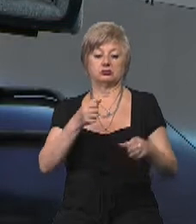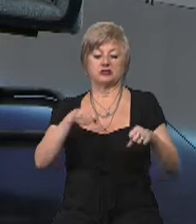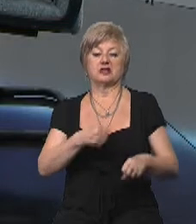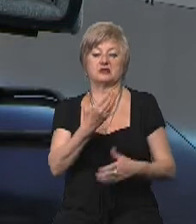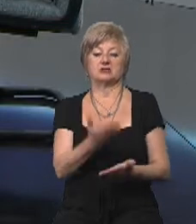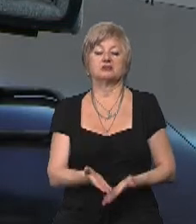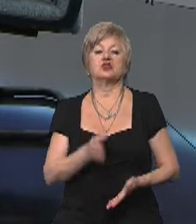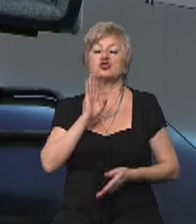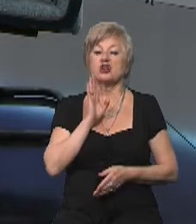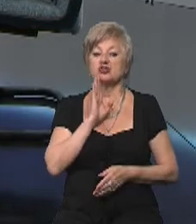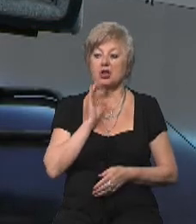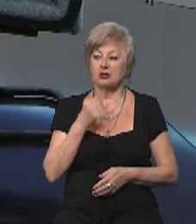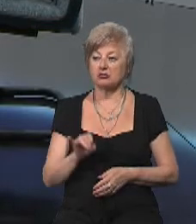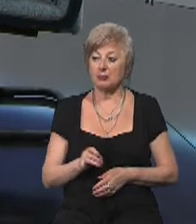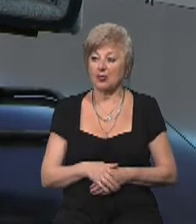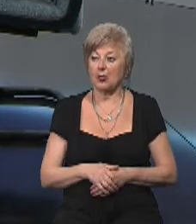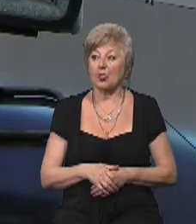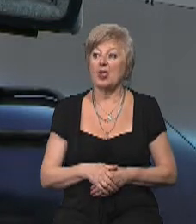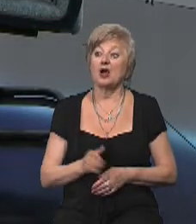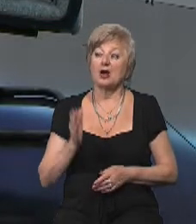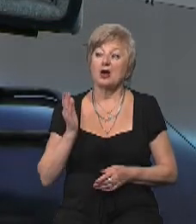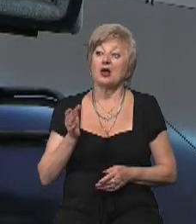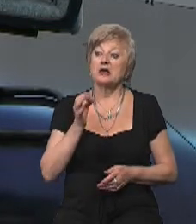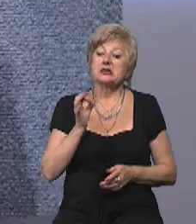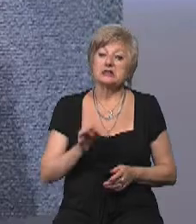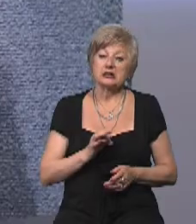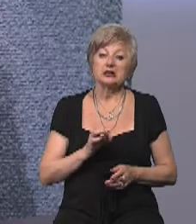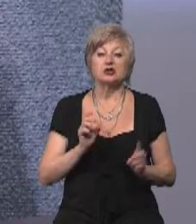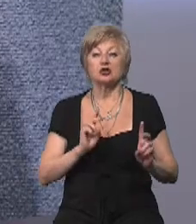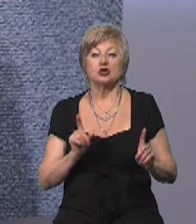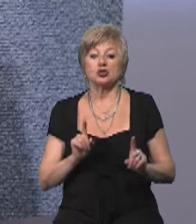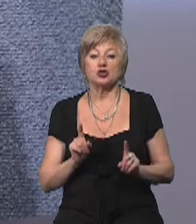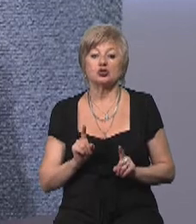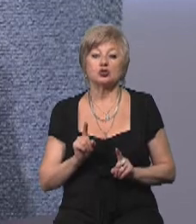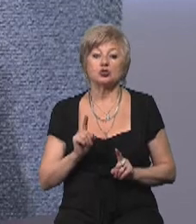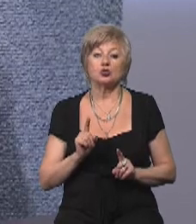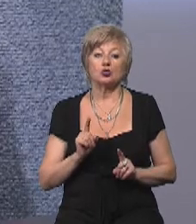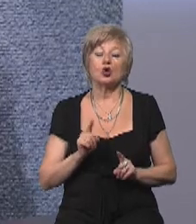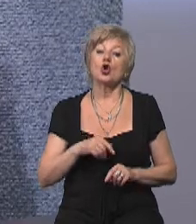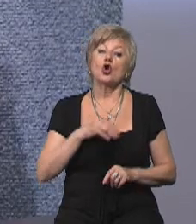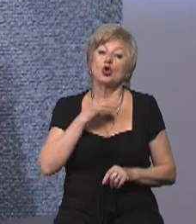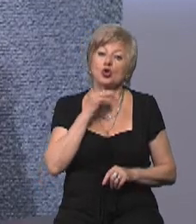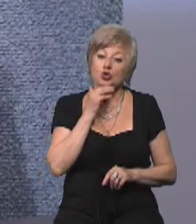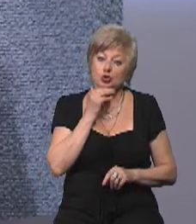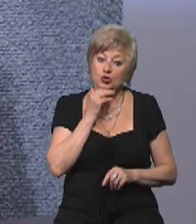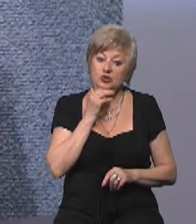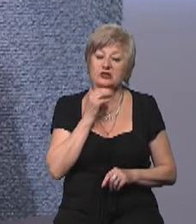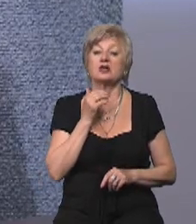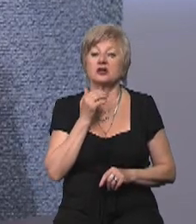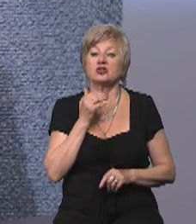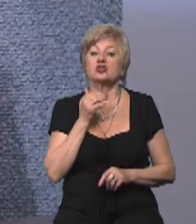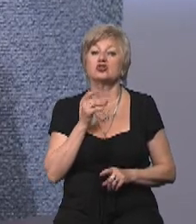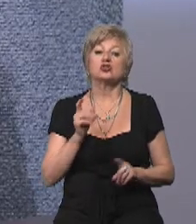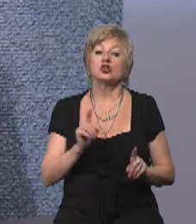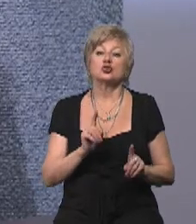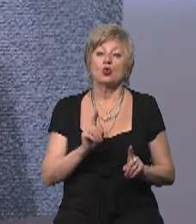Дякую, пані Ірина. Пані Анастасія, скажіть, будь ласка, от про ці заходи, які говорила щойно пані Ірина, чи достатньо їх, щоб убезпечити жертв, як